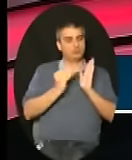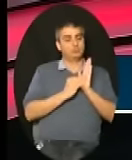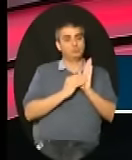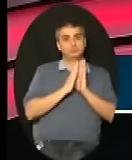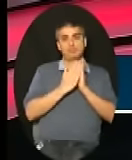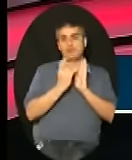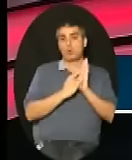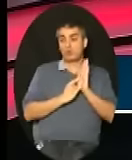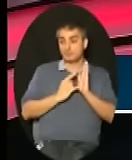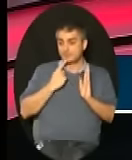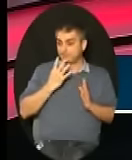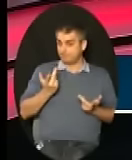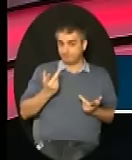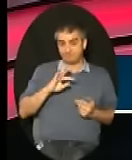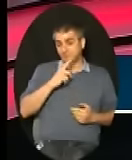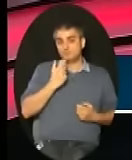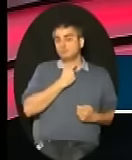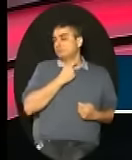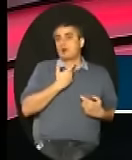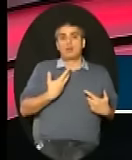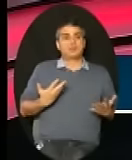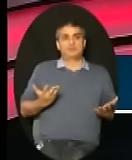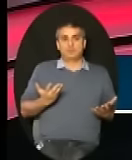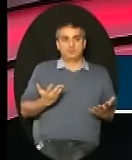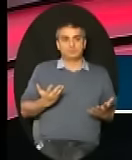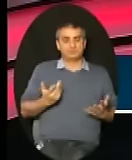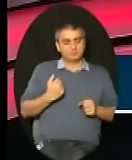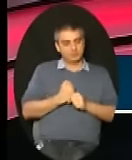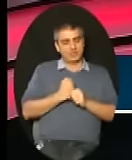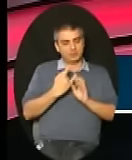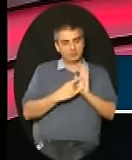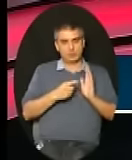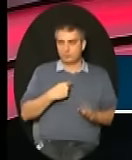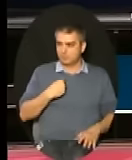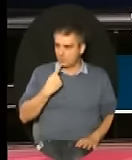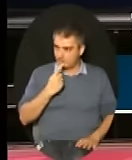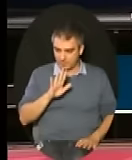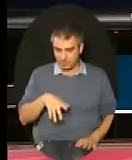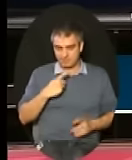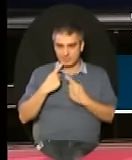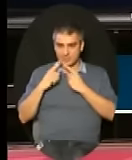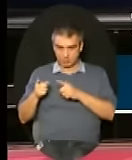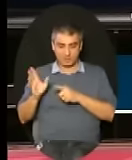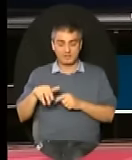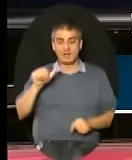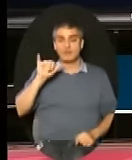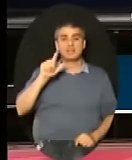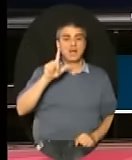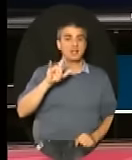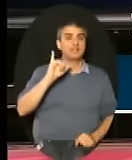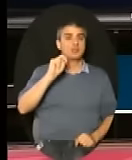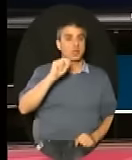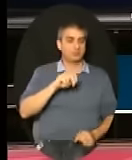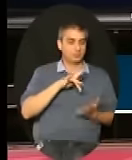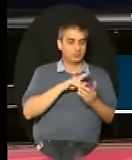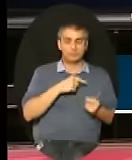החוקים, ובהינתן שאין, אולי שאין ברירה אפילו, להפעיל את החוק. אני אמרתי גם בדיון וגם לאייל עינון שישב שם,